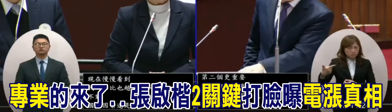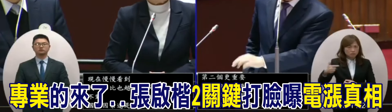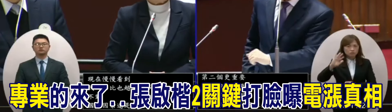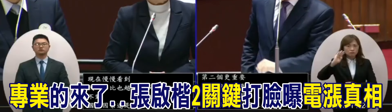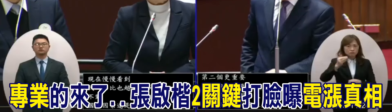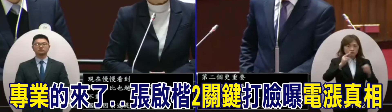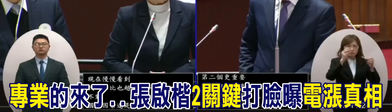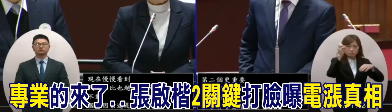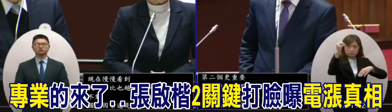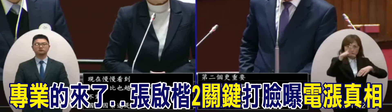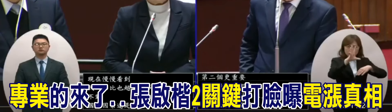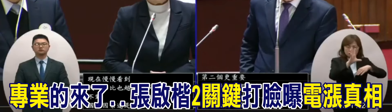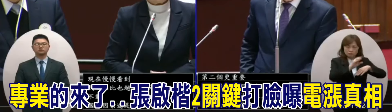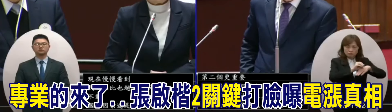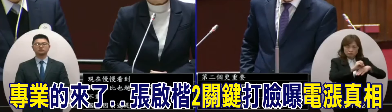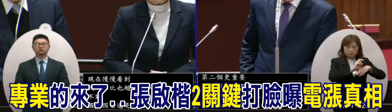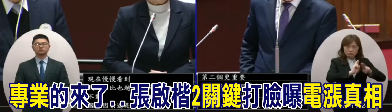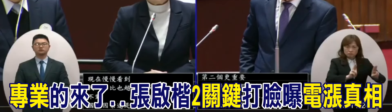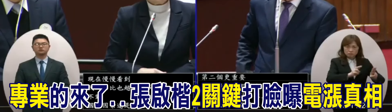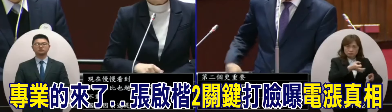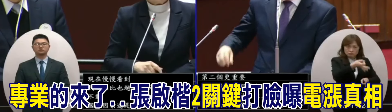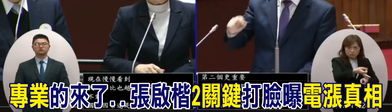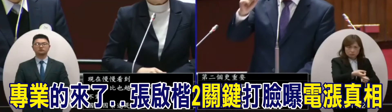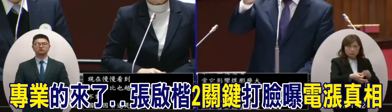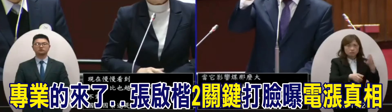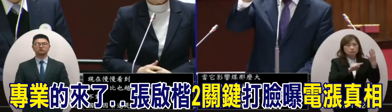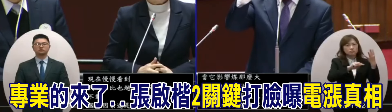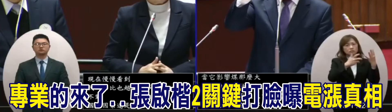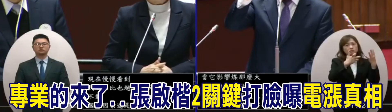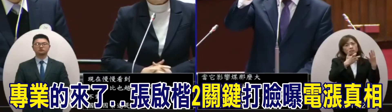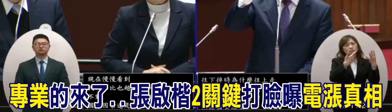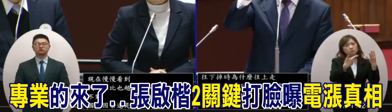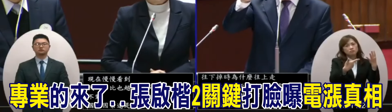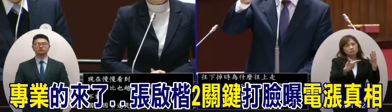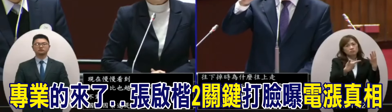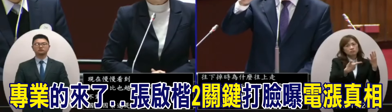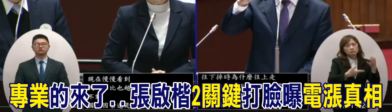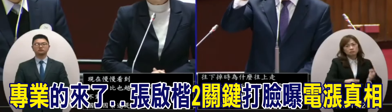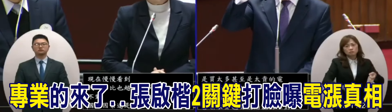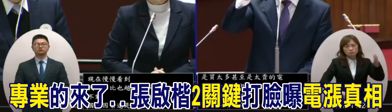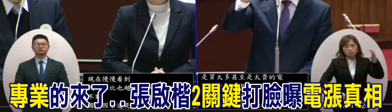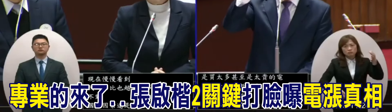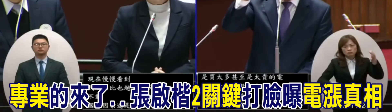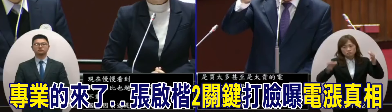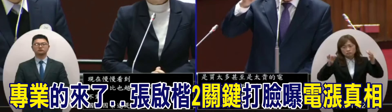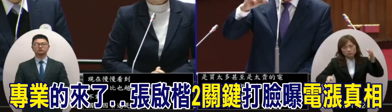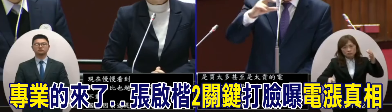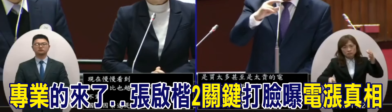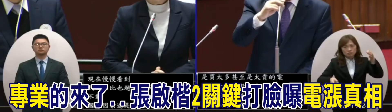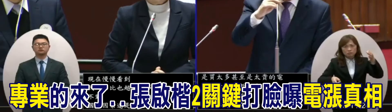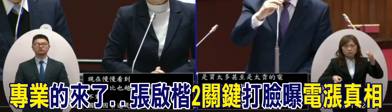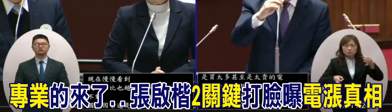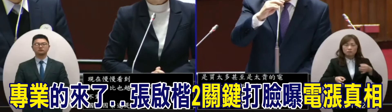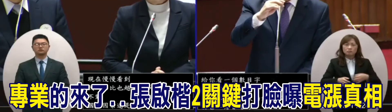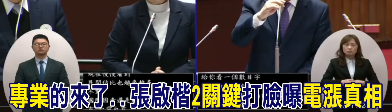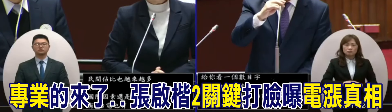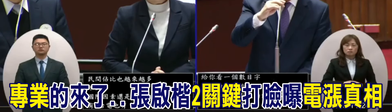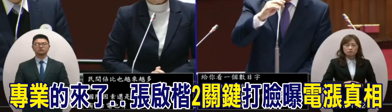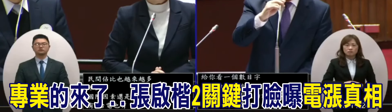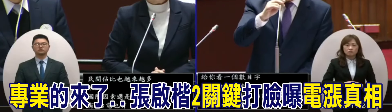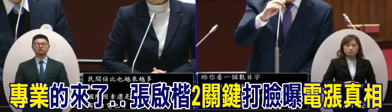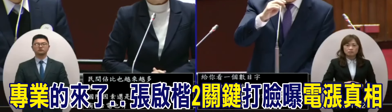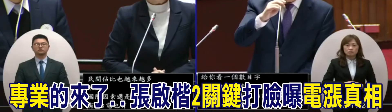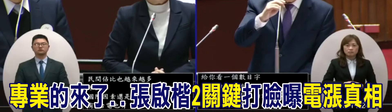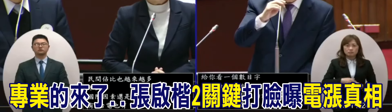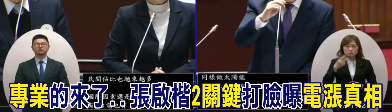时候买到4.86呢？当然，可能要给一定的这个利润是没有错的，可是会不会给的太高？更严重的是什么？